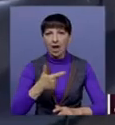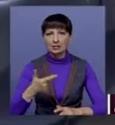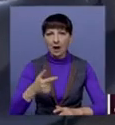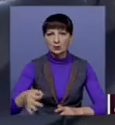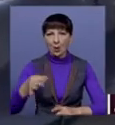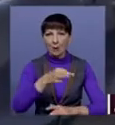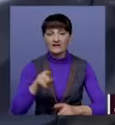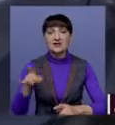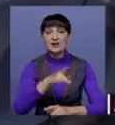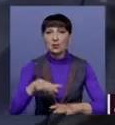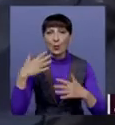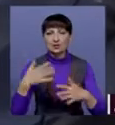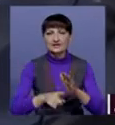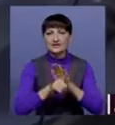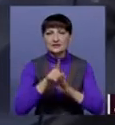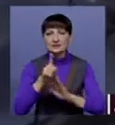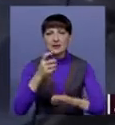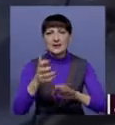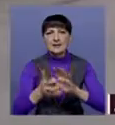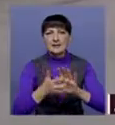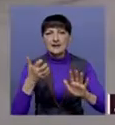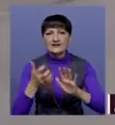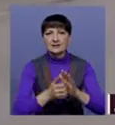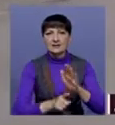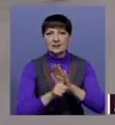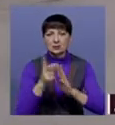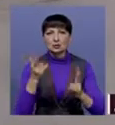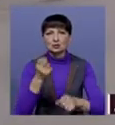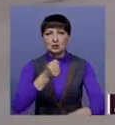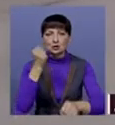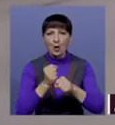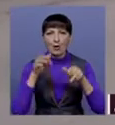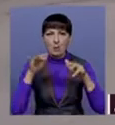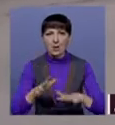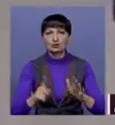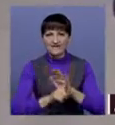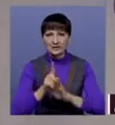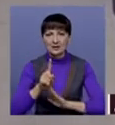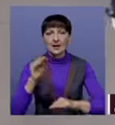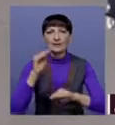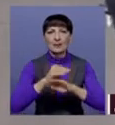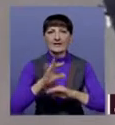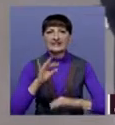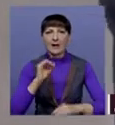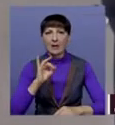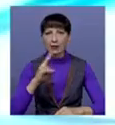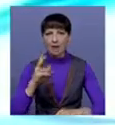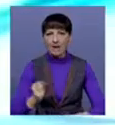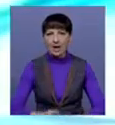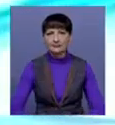областях. В этих регионах уже возникла острая необходимость введения строгих ограничительных мер, добавила Исмагамбетова.